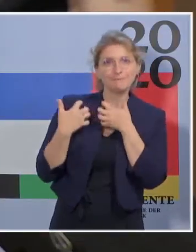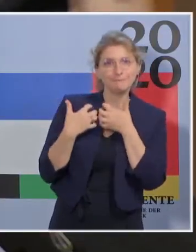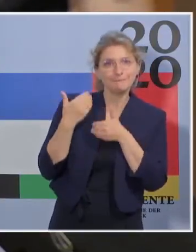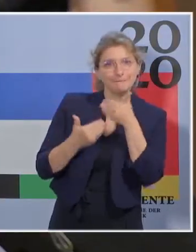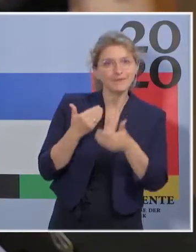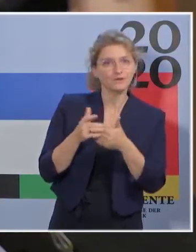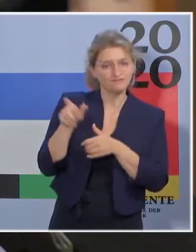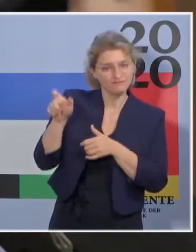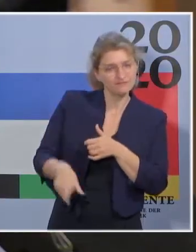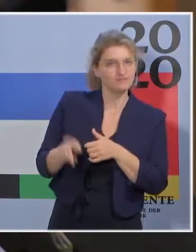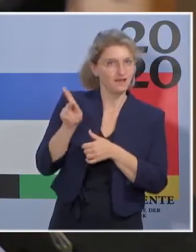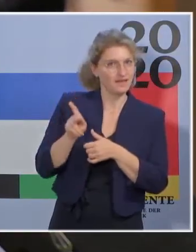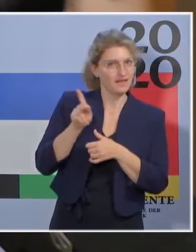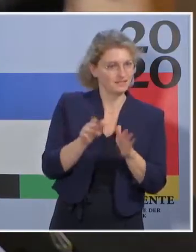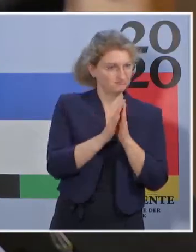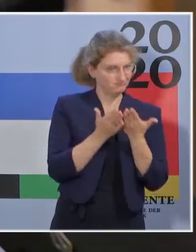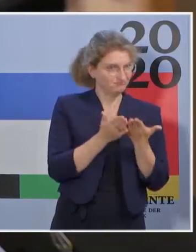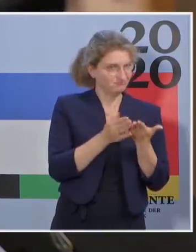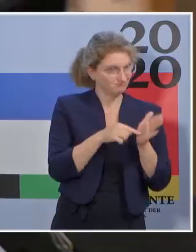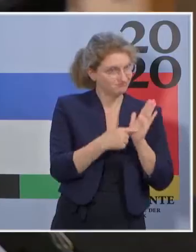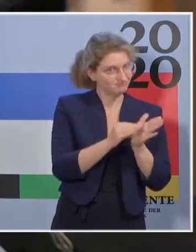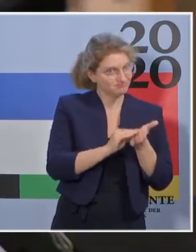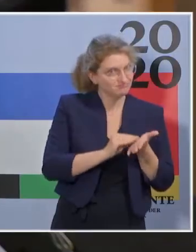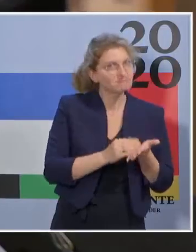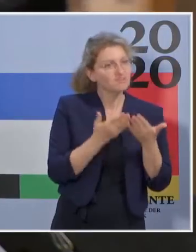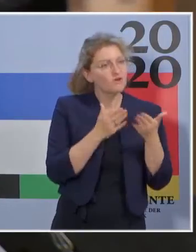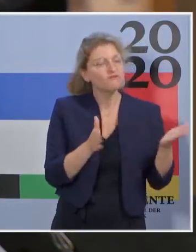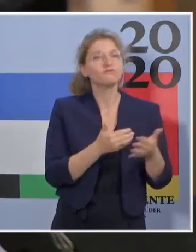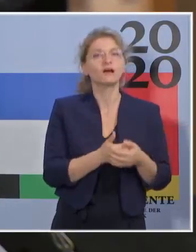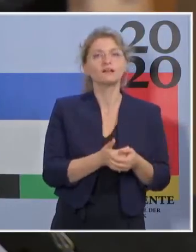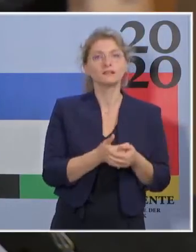betrifft, gewichtiges Werk, sind also als